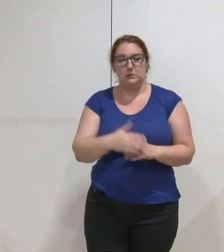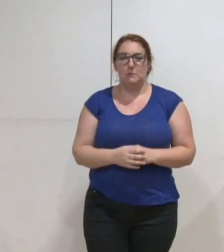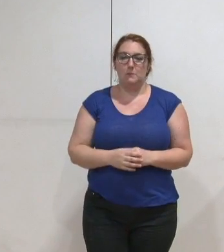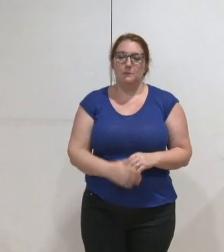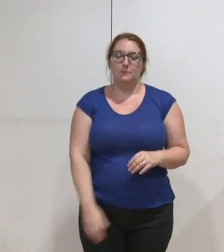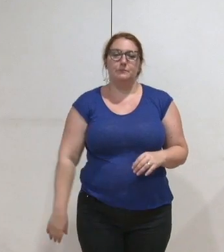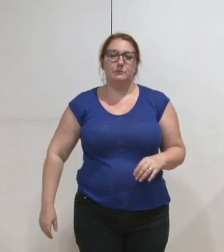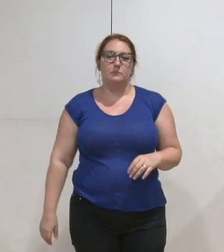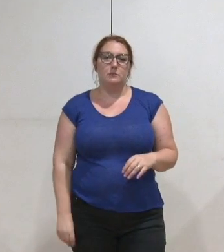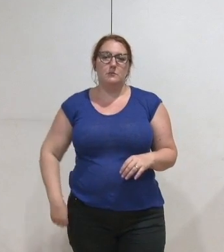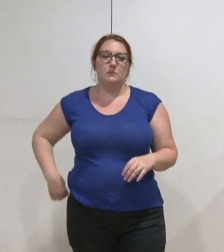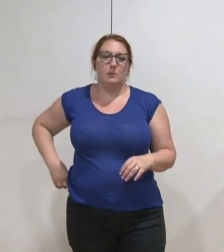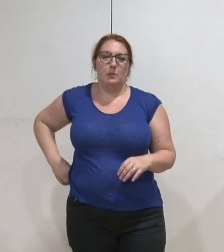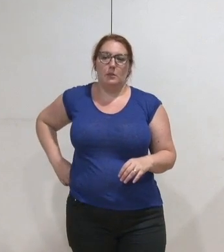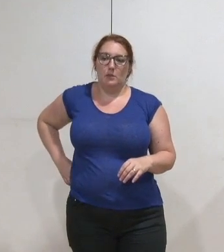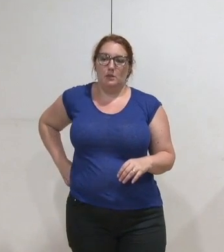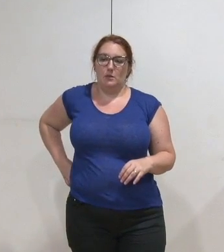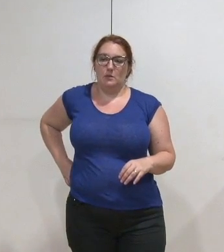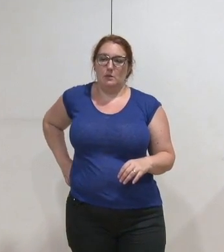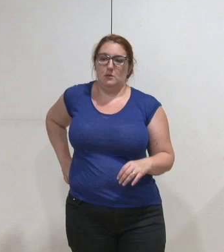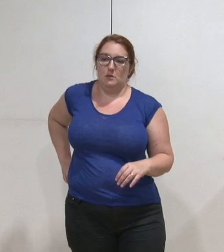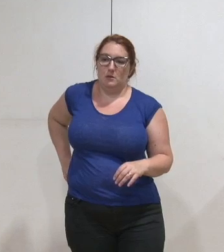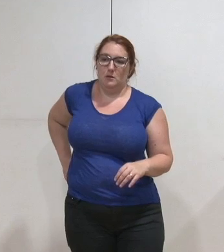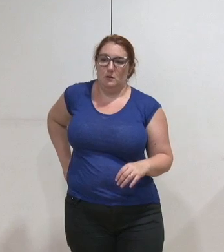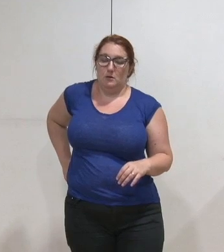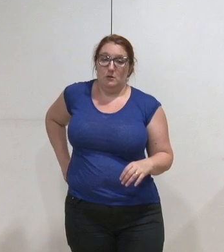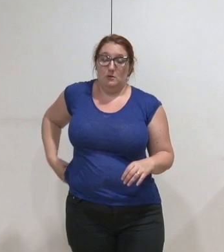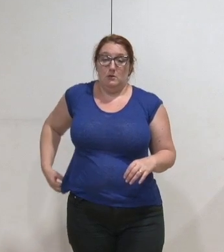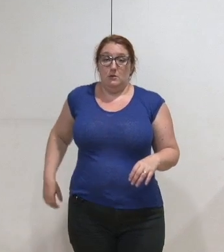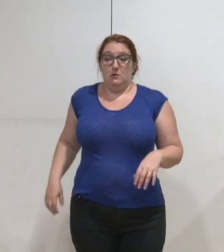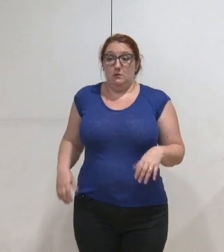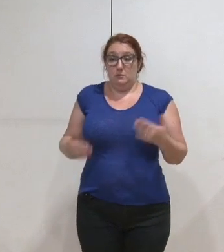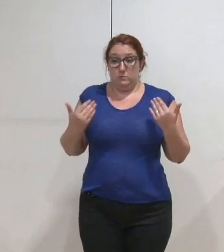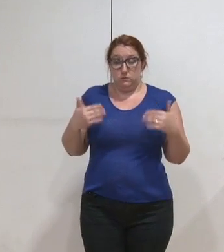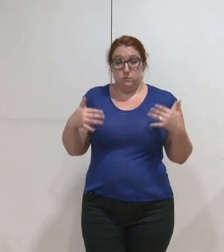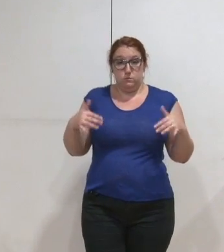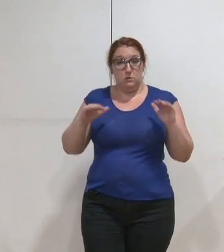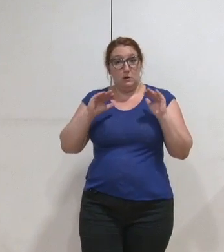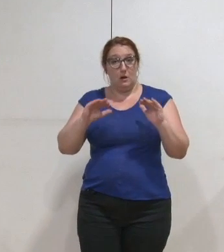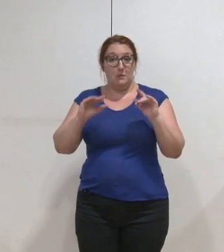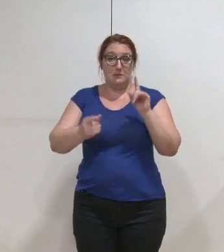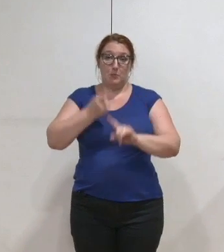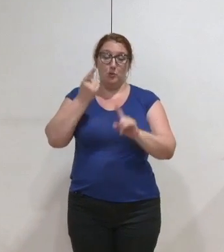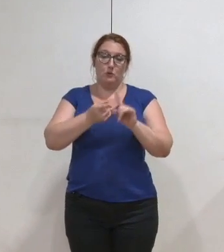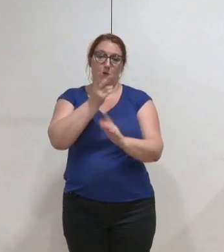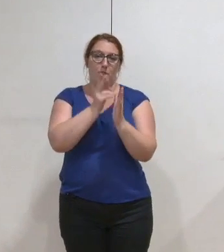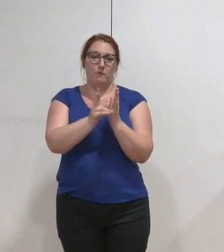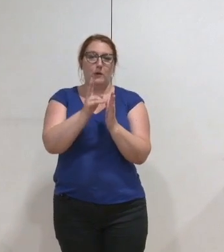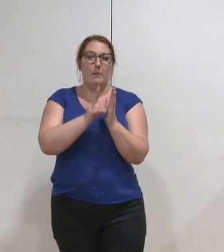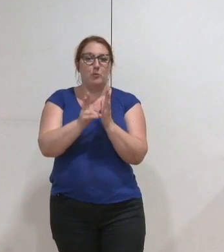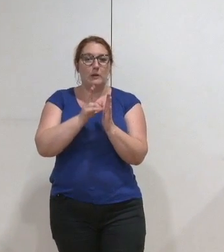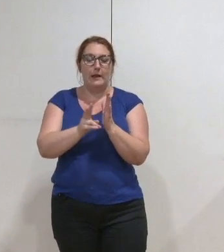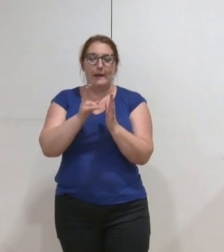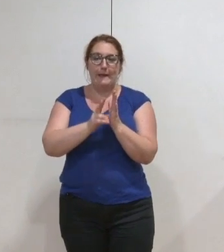remercie bon on franchi des Caps je crois que vous devriez quand même conserver un vocabulaire qui